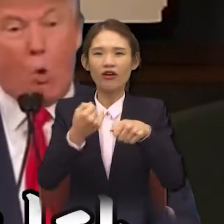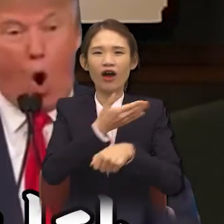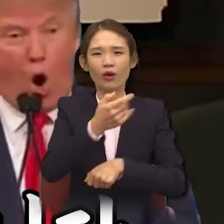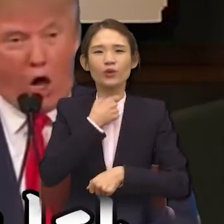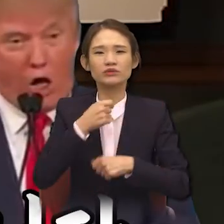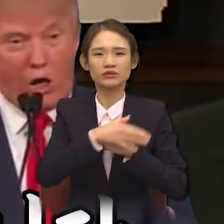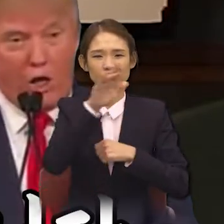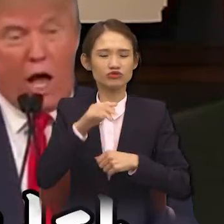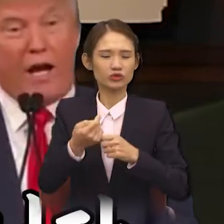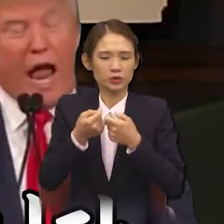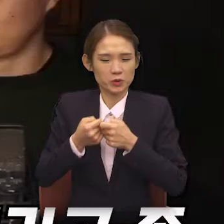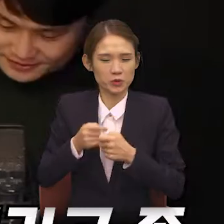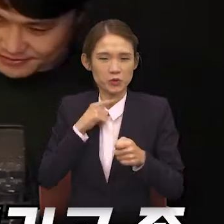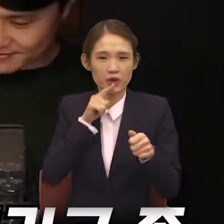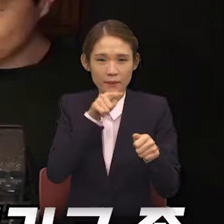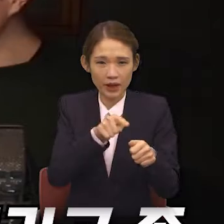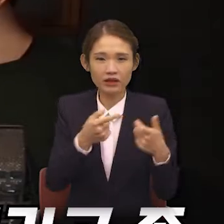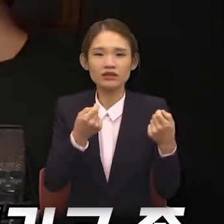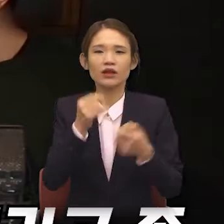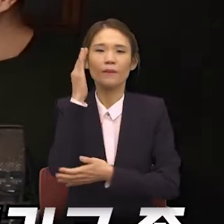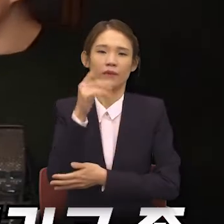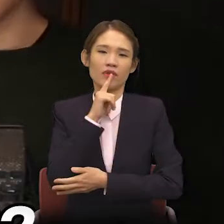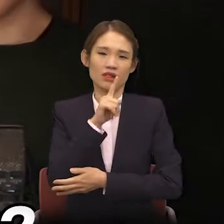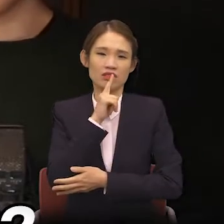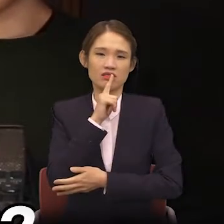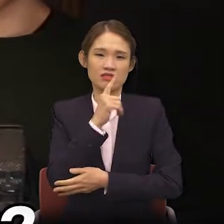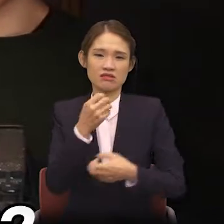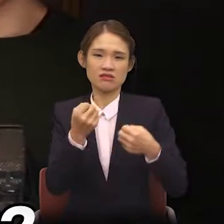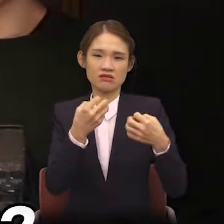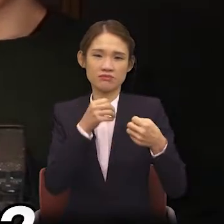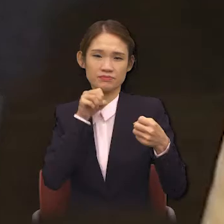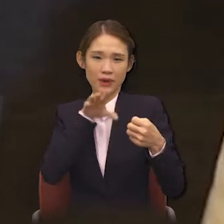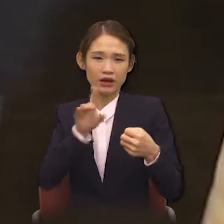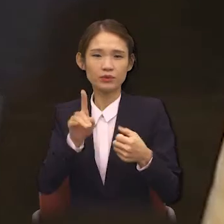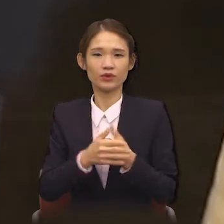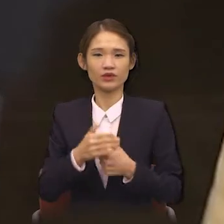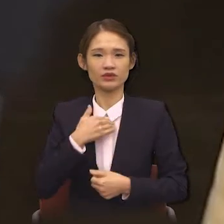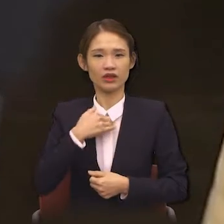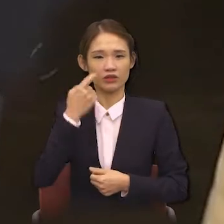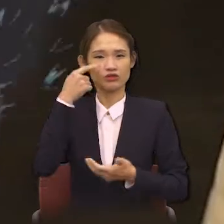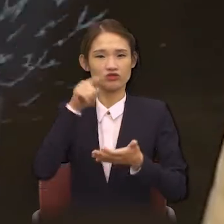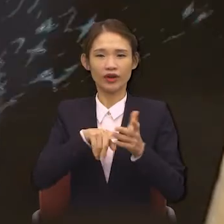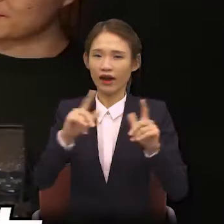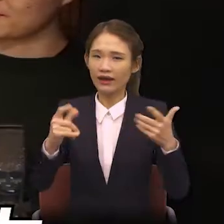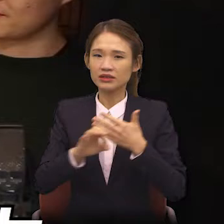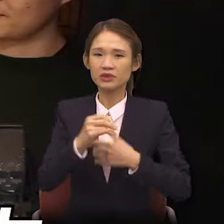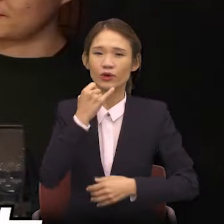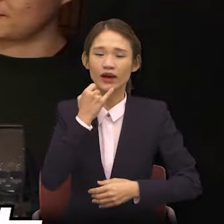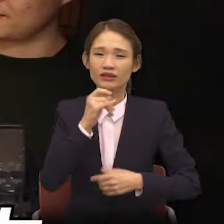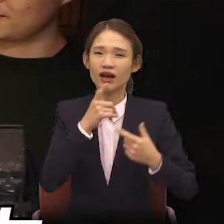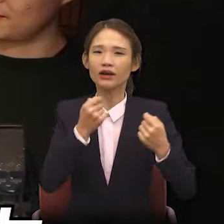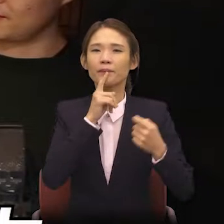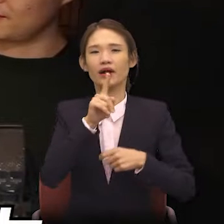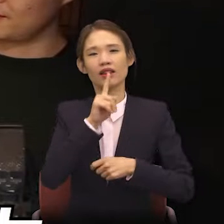니들끼리 뒤에서 조용히 좀 해. 입니다. 그래서 이런 멘트에 우리가 뭐라고 좀 댓글을 해주면 좋을까요? 네. 내 눈에 띄지 않으면 괜찮다. 이런